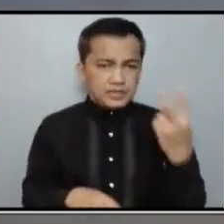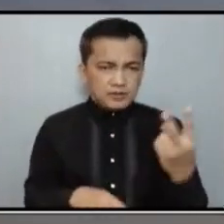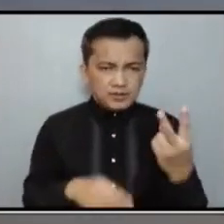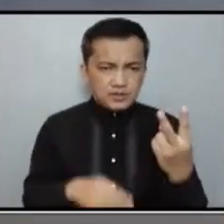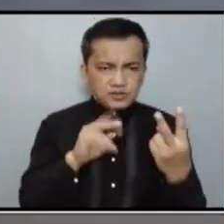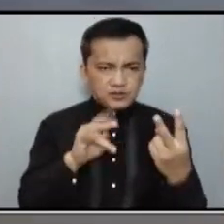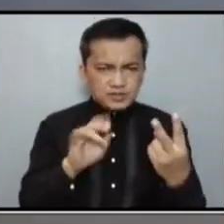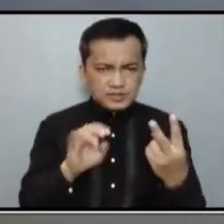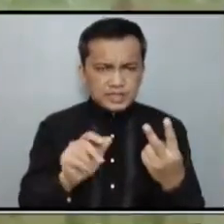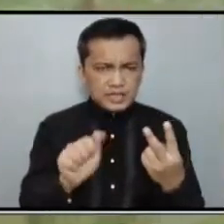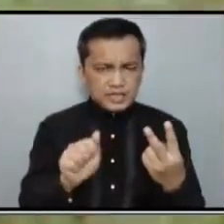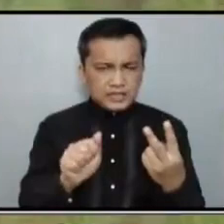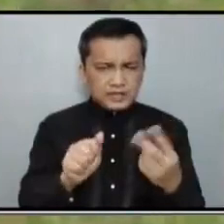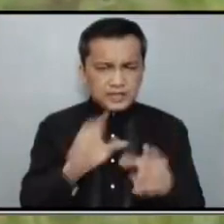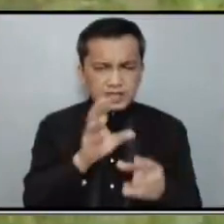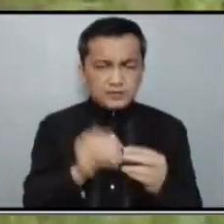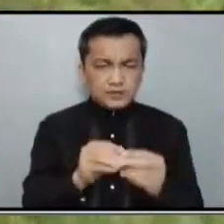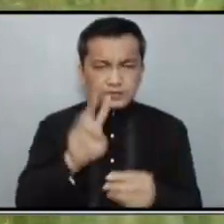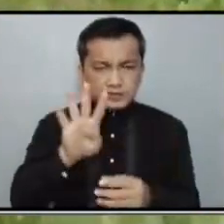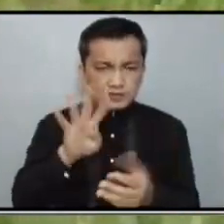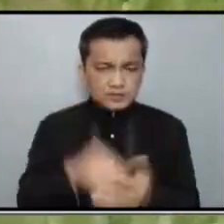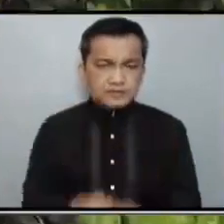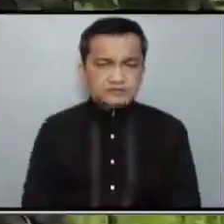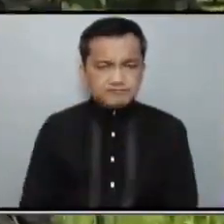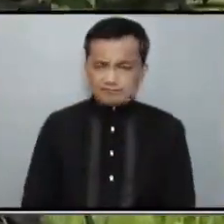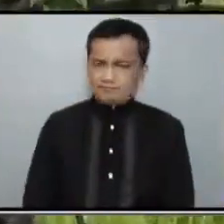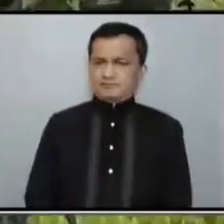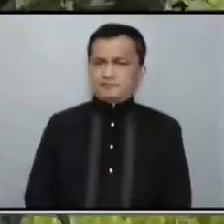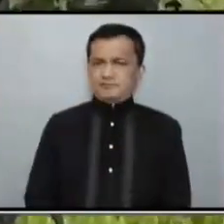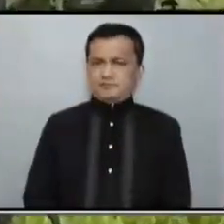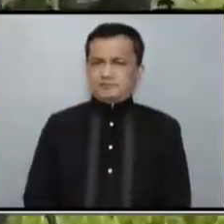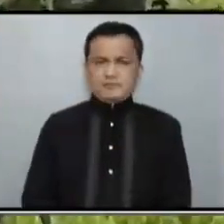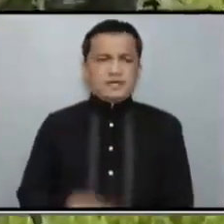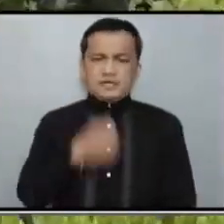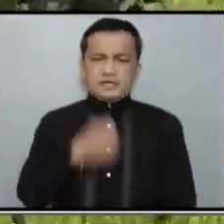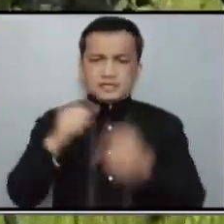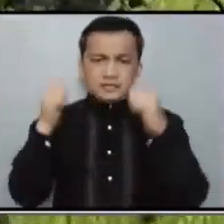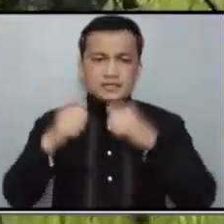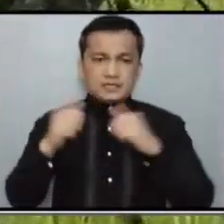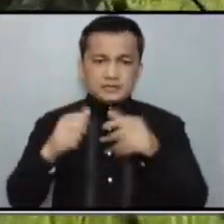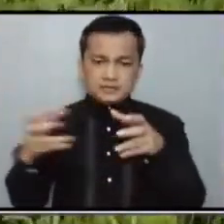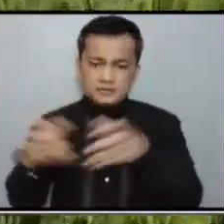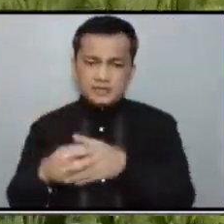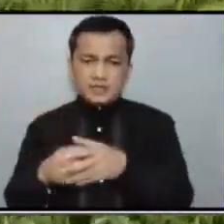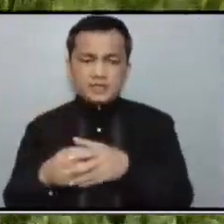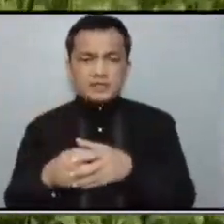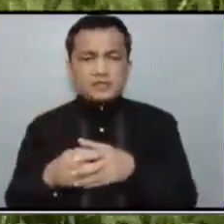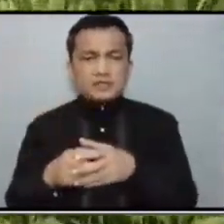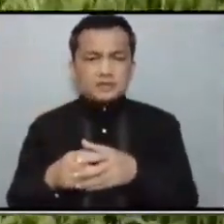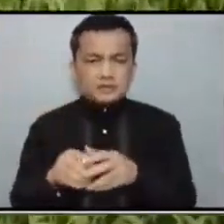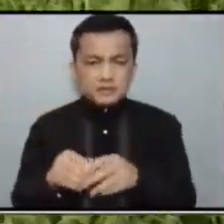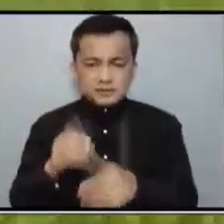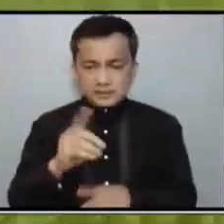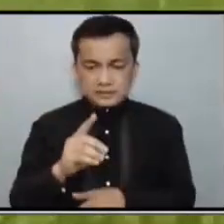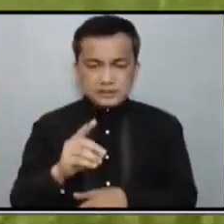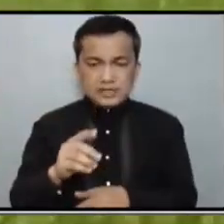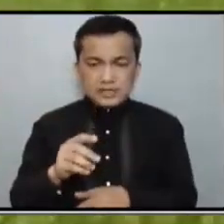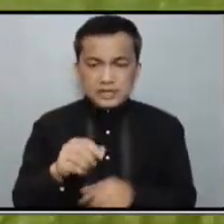sa 4,000 pesos. Pero hindi rito kumbinsido ang samahang industriya ng agrikultura at